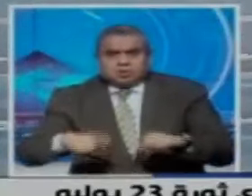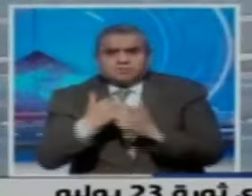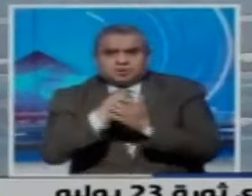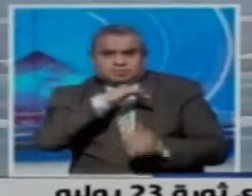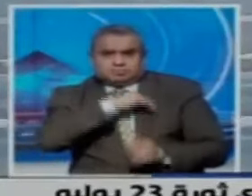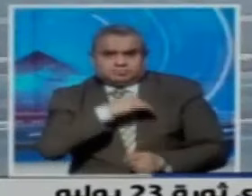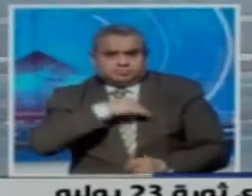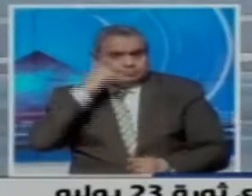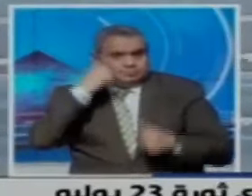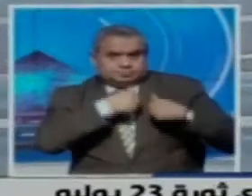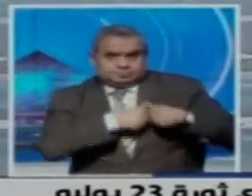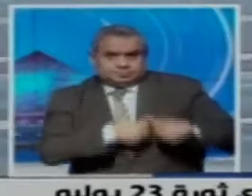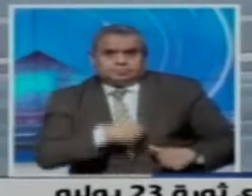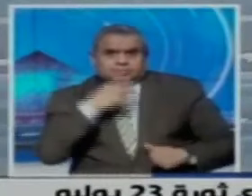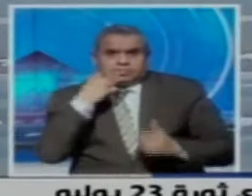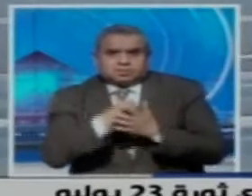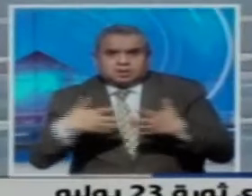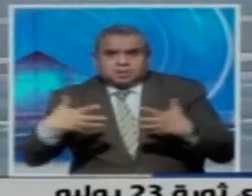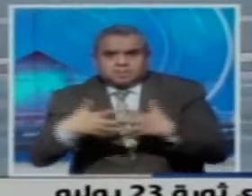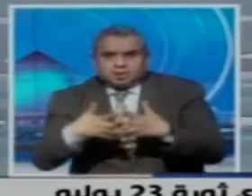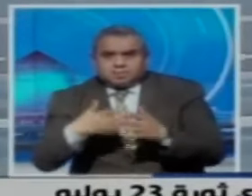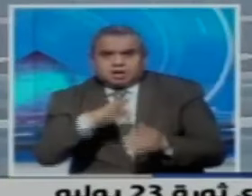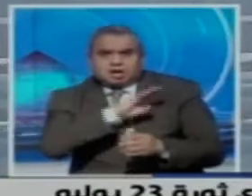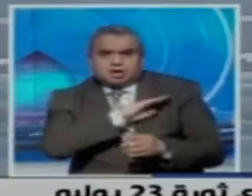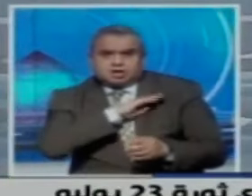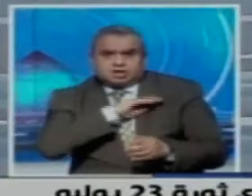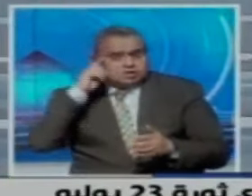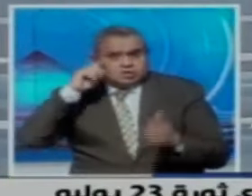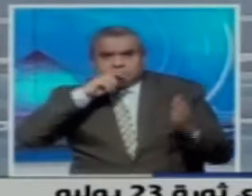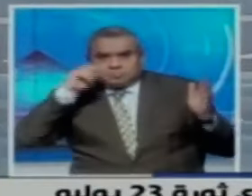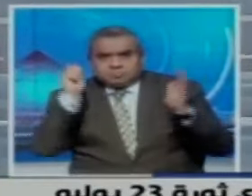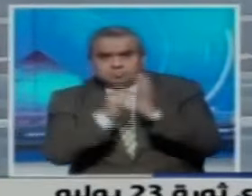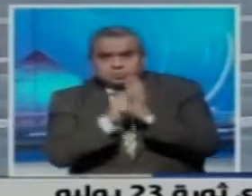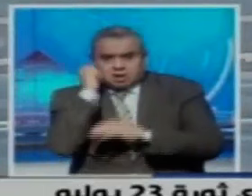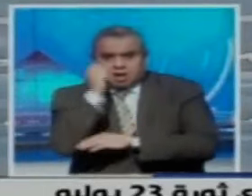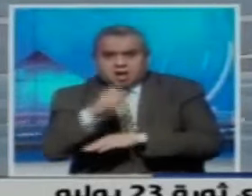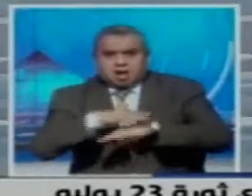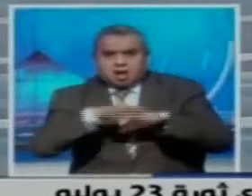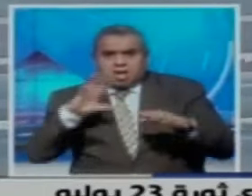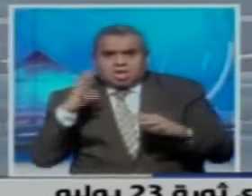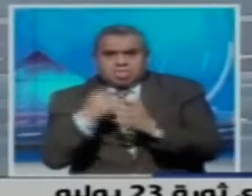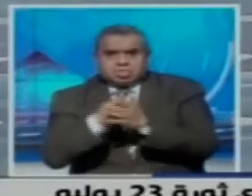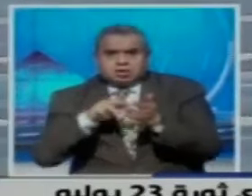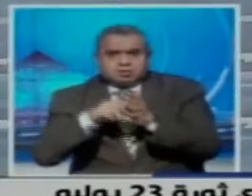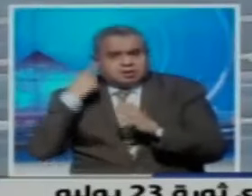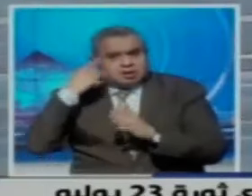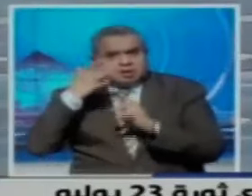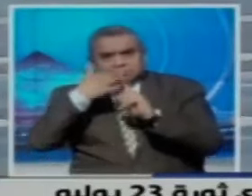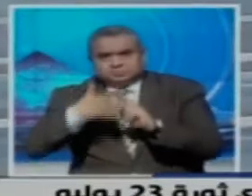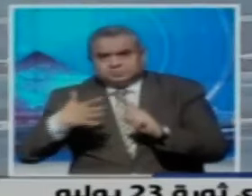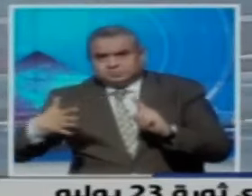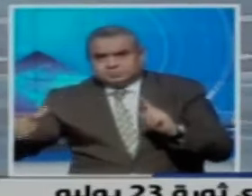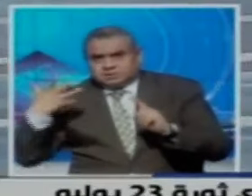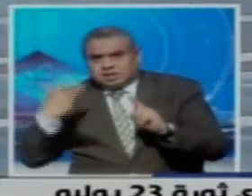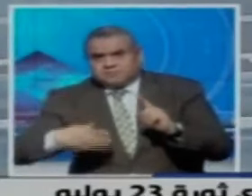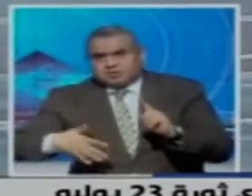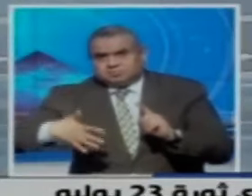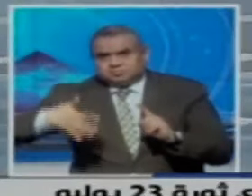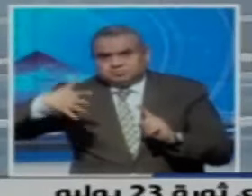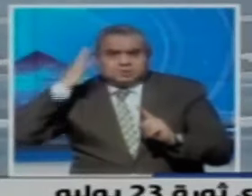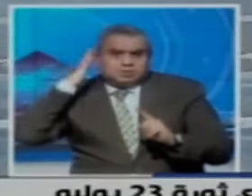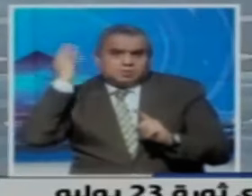والوفاء، حيث التف حول جيشه وخلد في سجل النضال الوطني ملحمة ترسخ للأجيال المتعاقبة